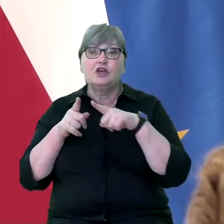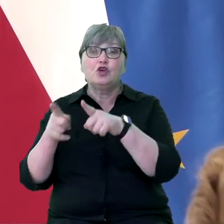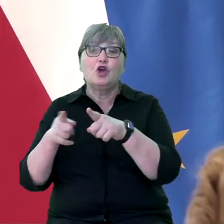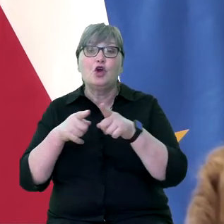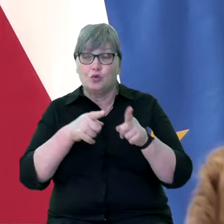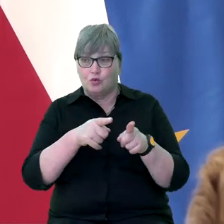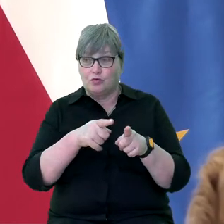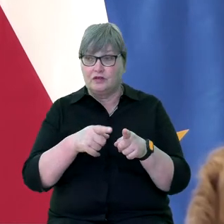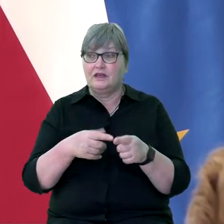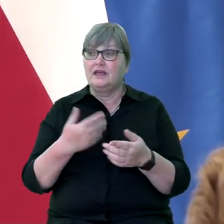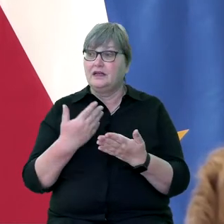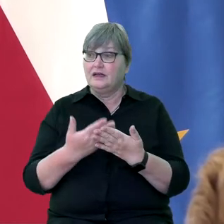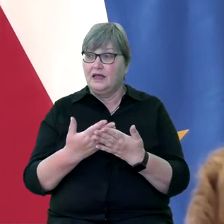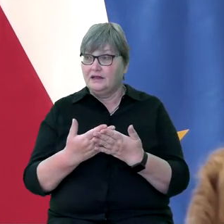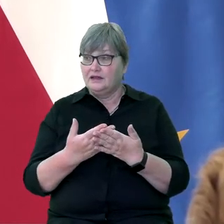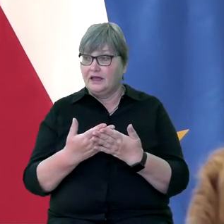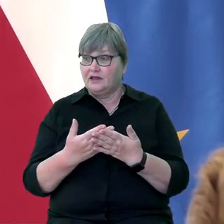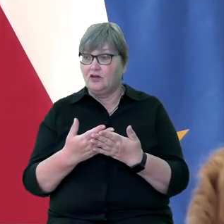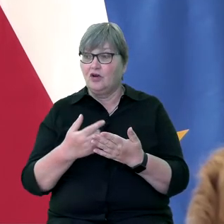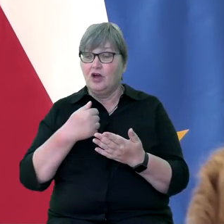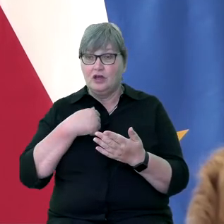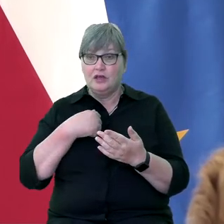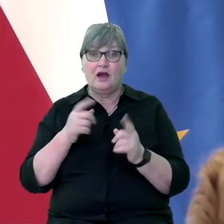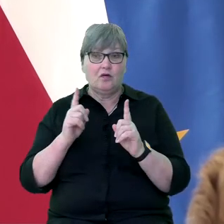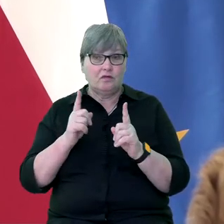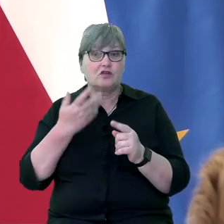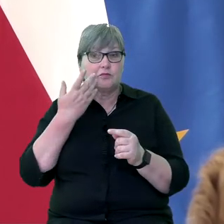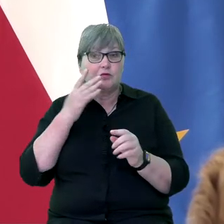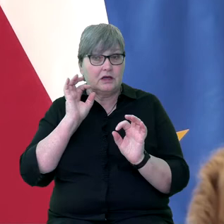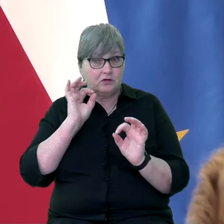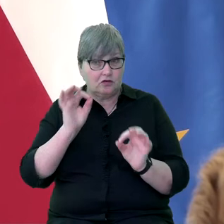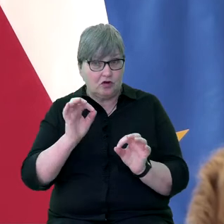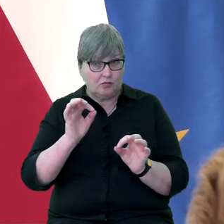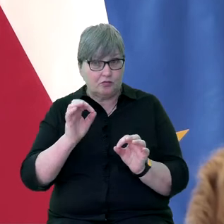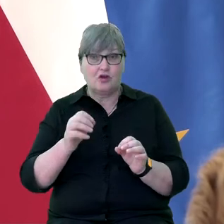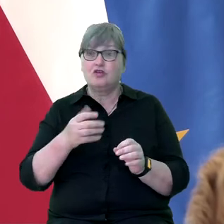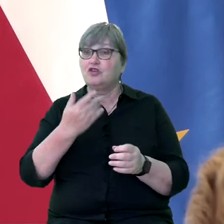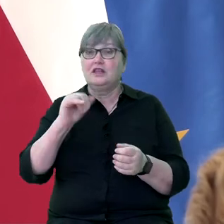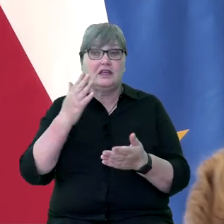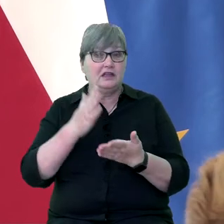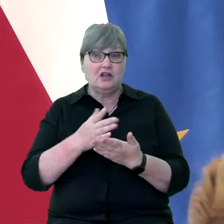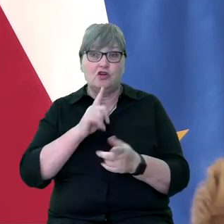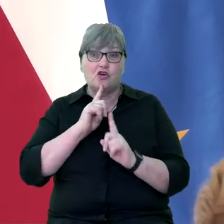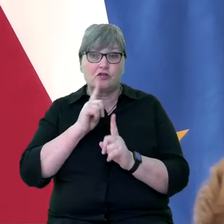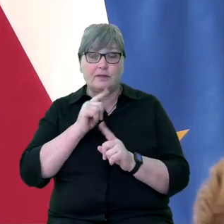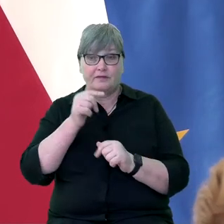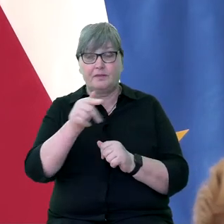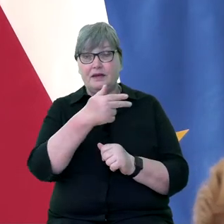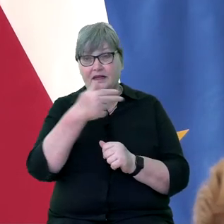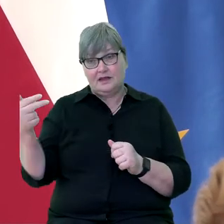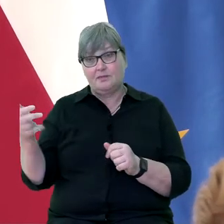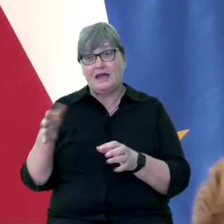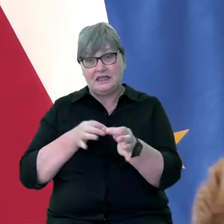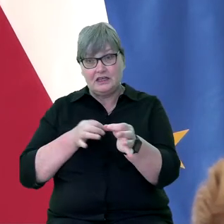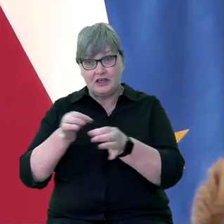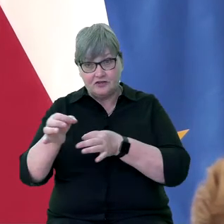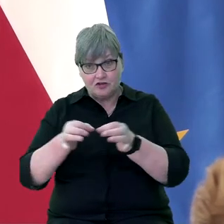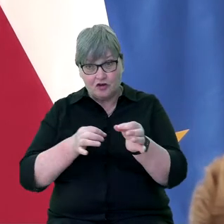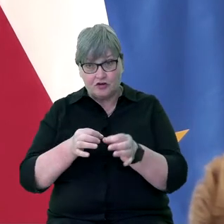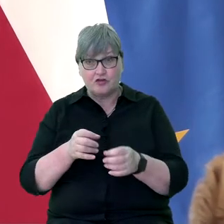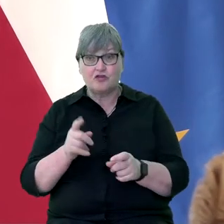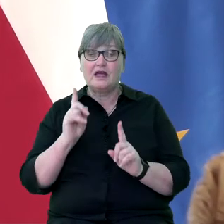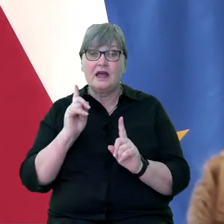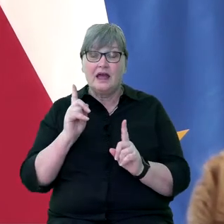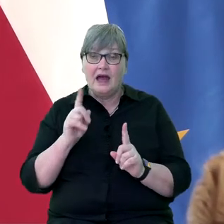Dlatego doceniam to, że obok wątków stricte historycznych organizatorzy konferencji uwzględnili zagadnienia związane z